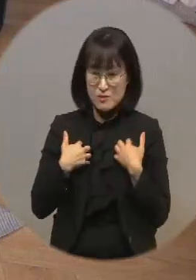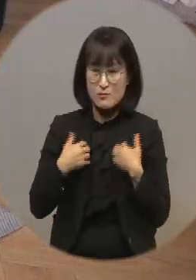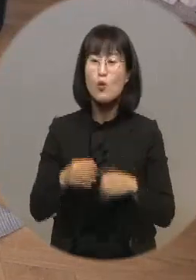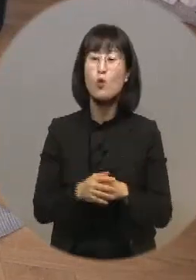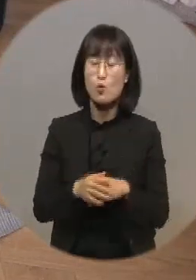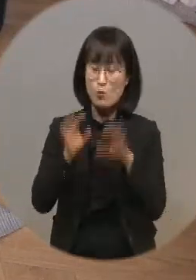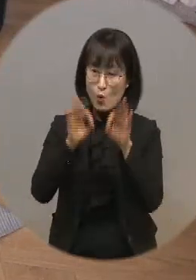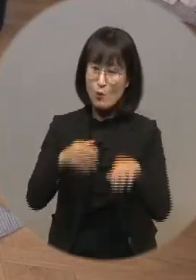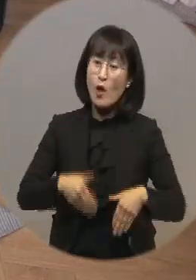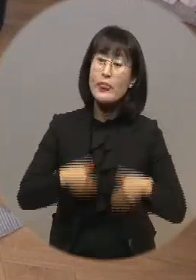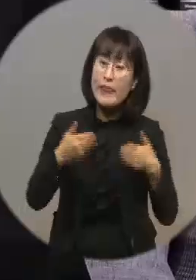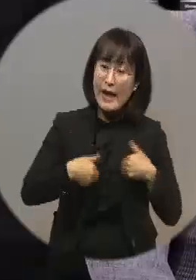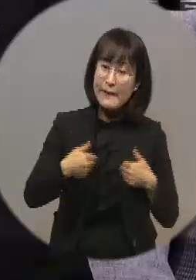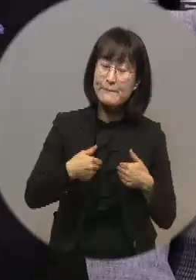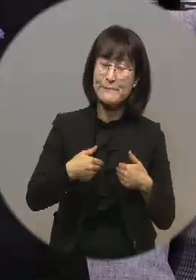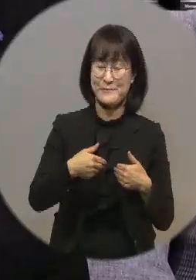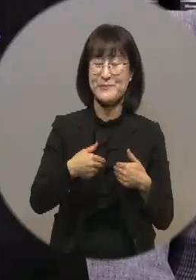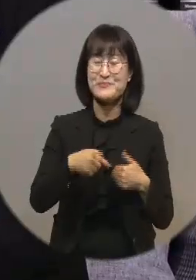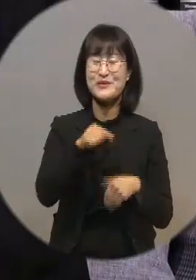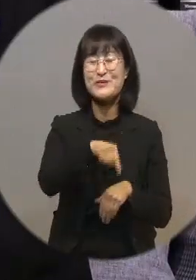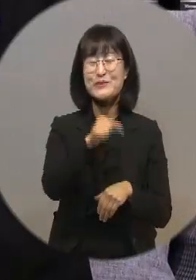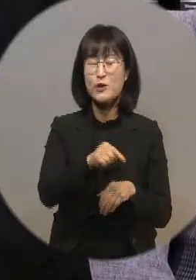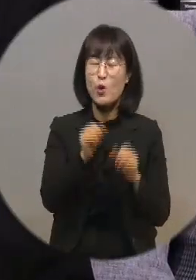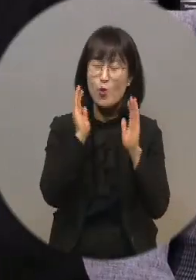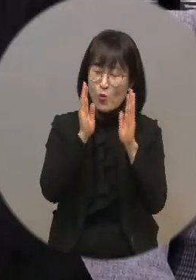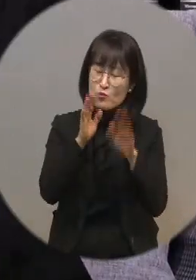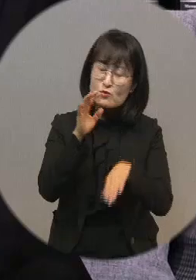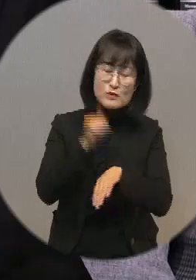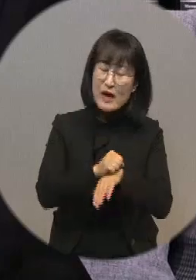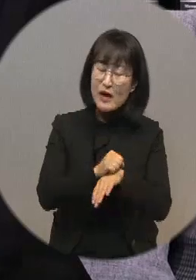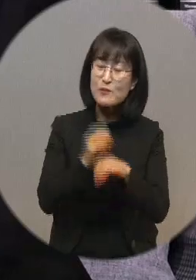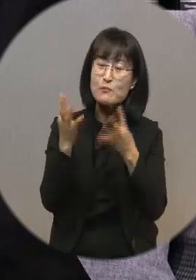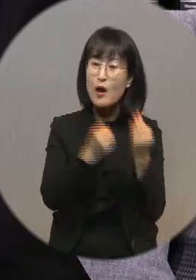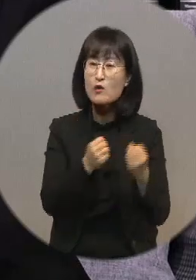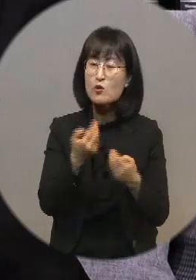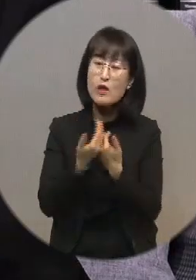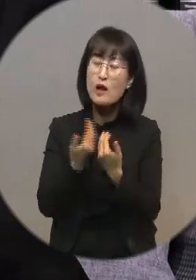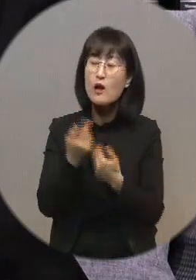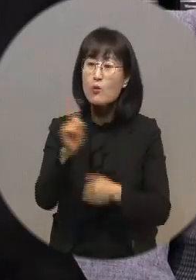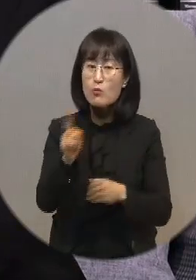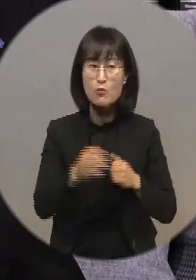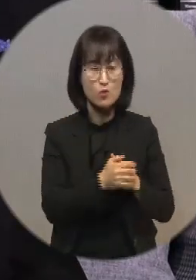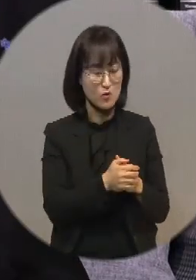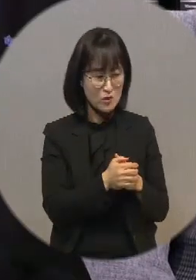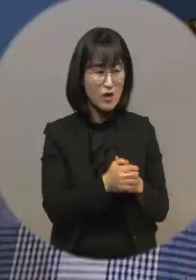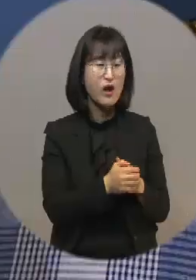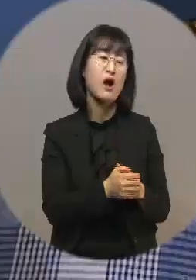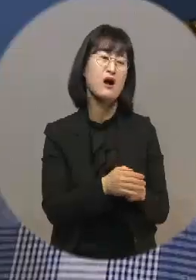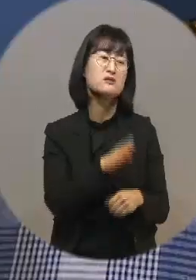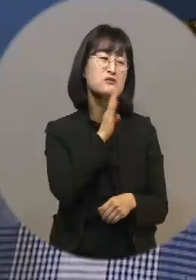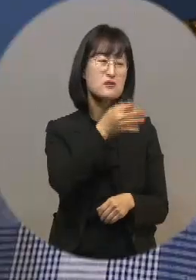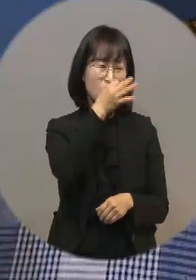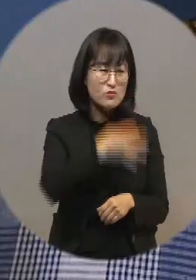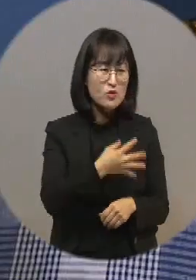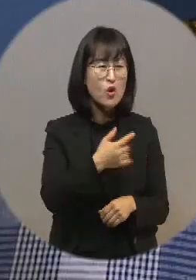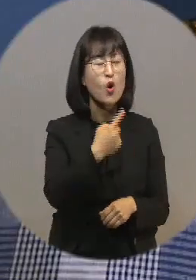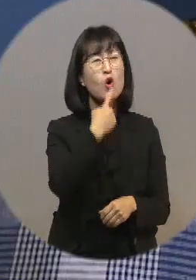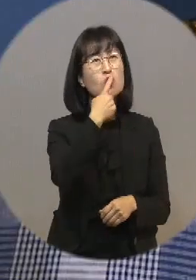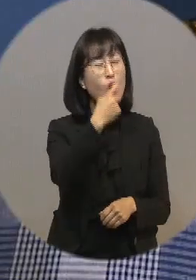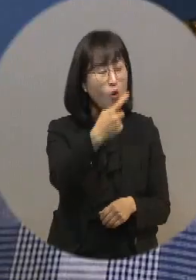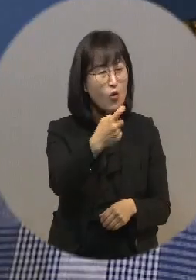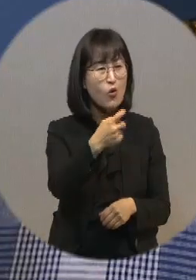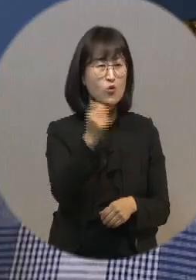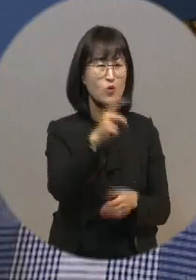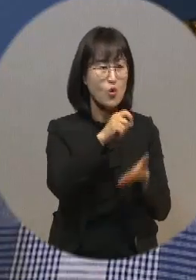뭐가 제일 달라요? 다 다른 것 같아요. 정말 너무 힘들었던 게 외국어. 영어 공부해야 되지,